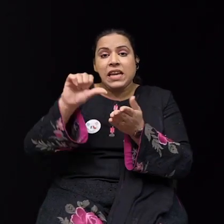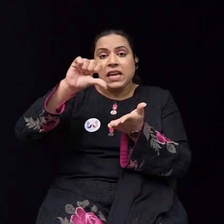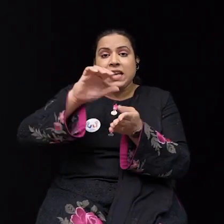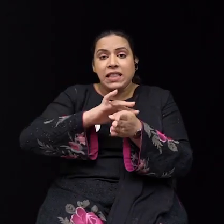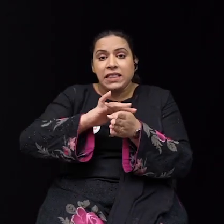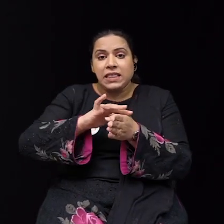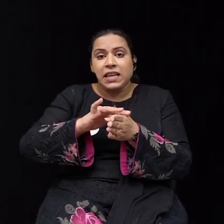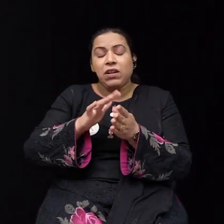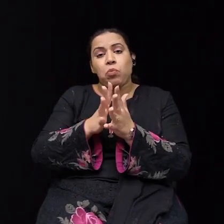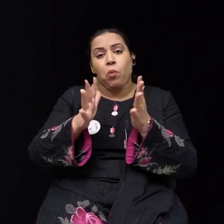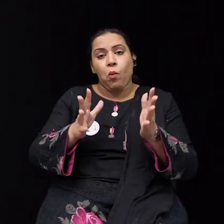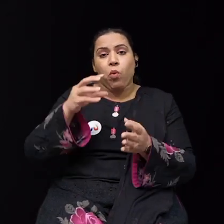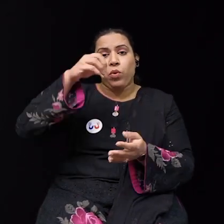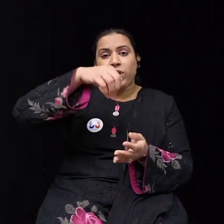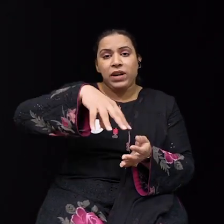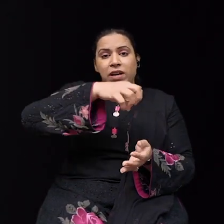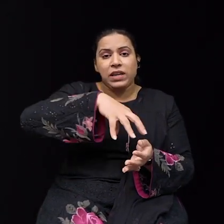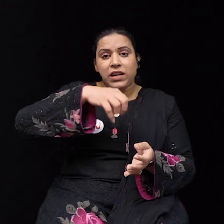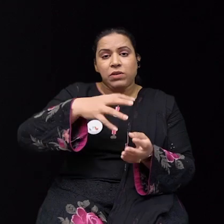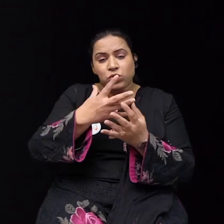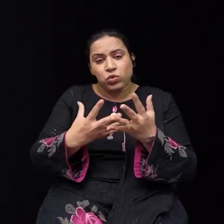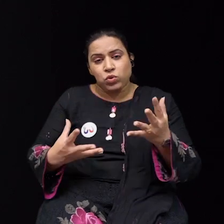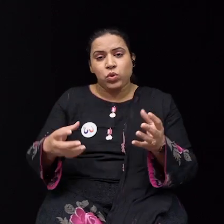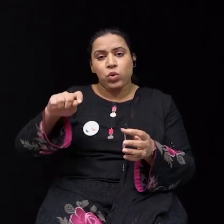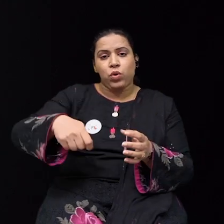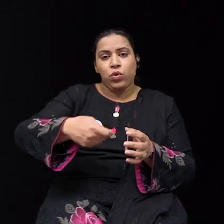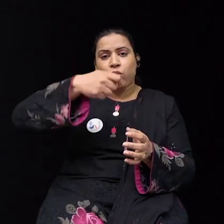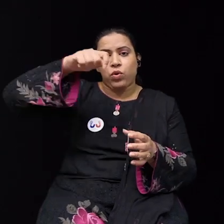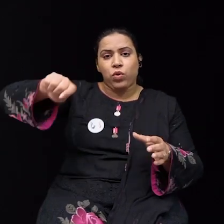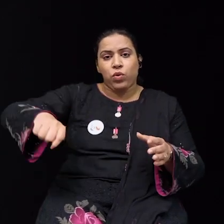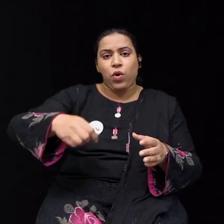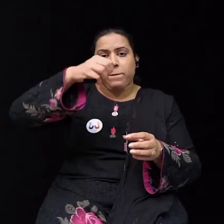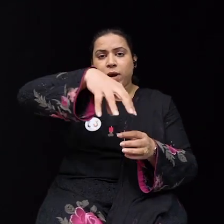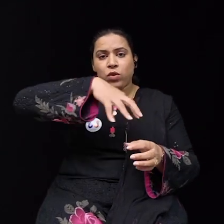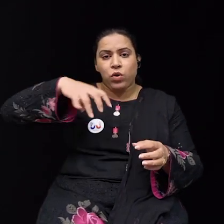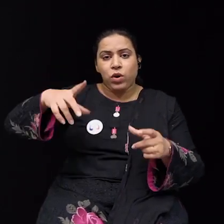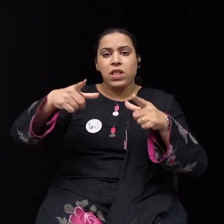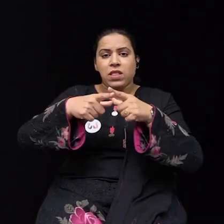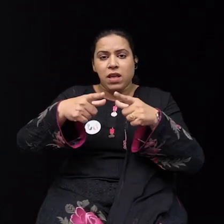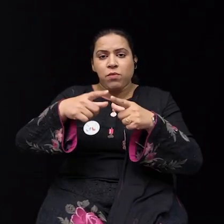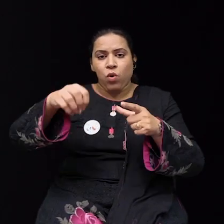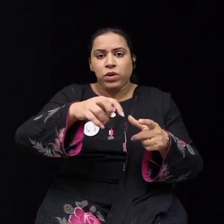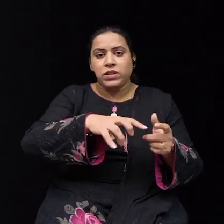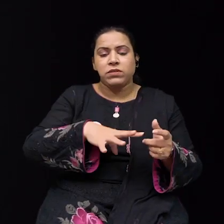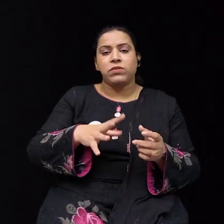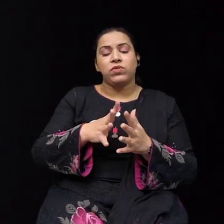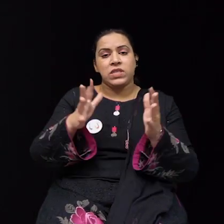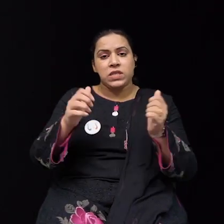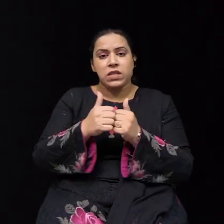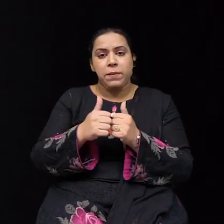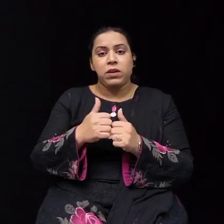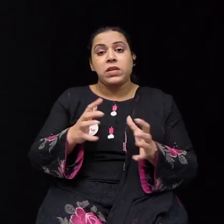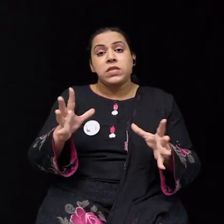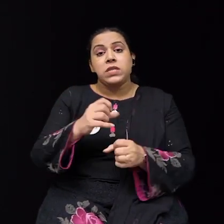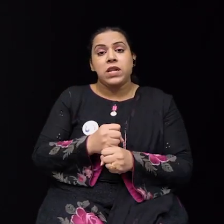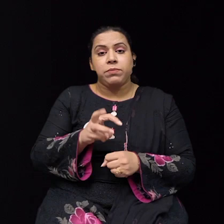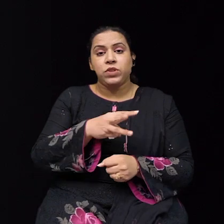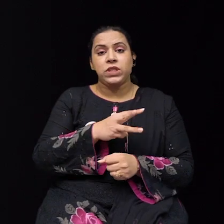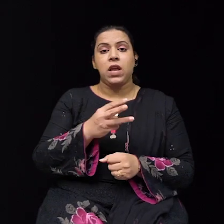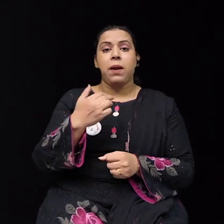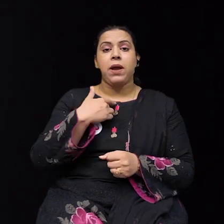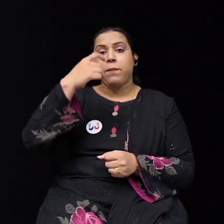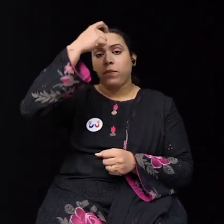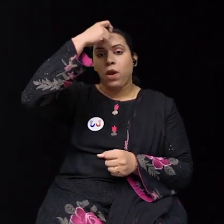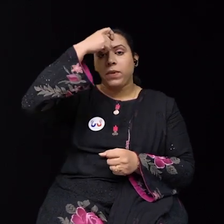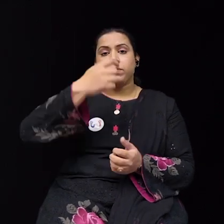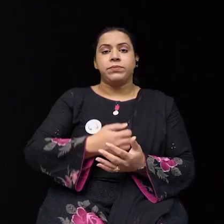بیجا، ہم لوگ ڈیپ فرائیڈ یعنی کہ چیزوں کو بڑے زور سے پکوڑے بنانا، سموسے استعمال کرنا، یہ وہ ساری چیزیں ہیں جو کہ آپ کے لیے پرابلم